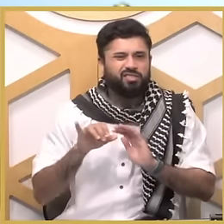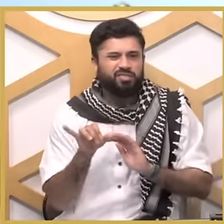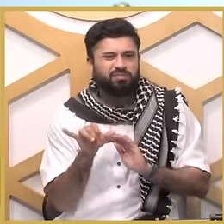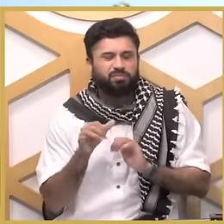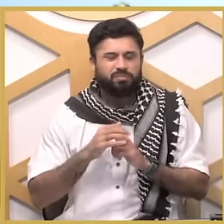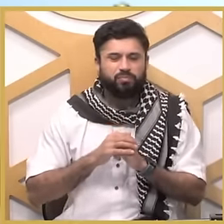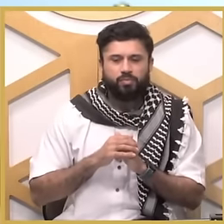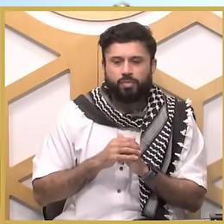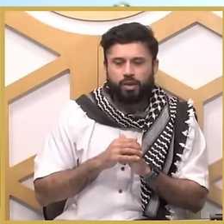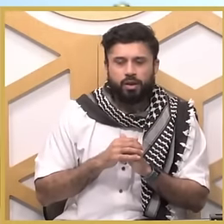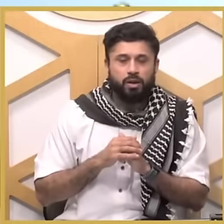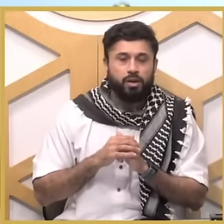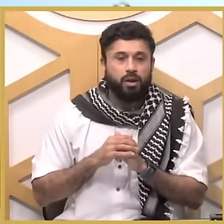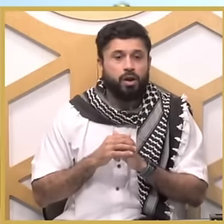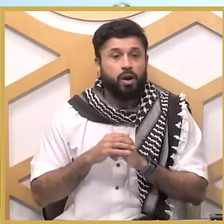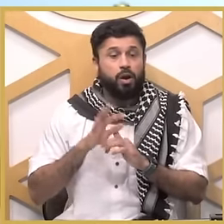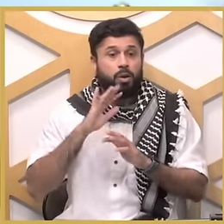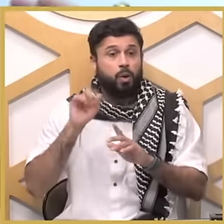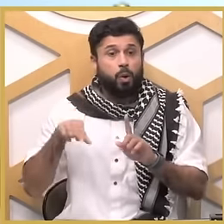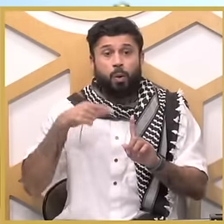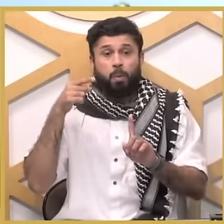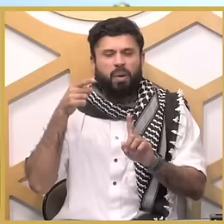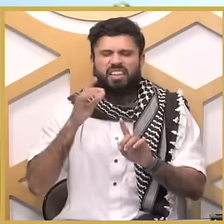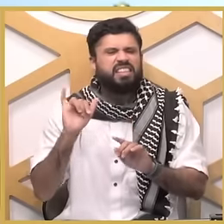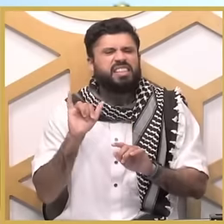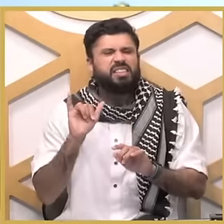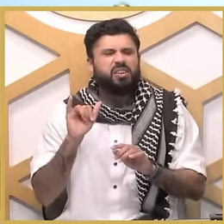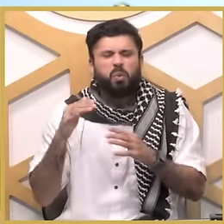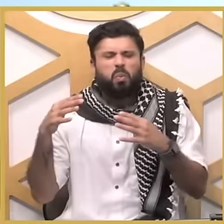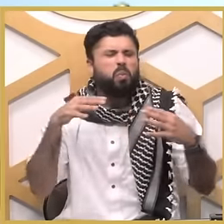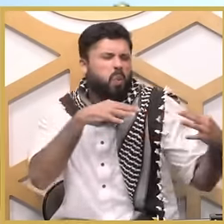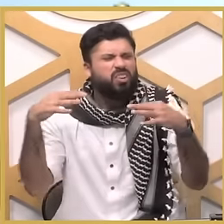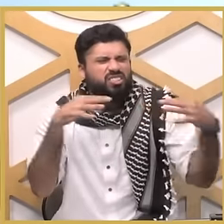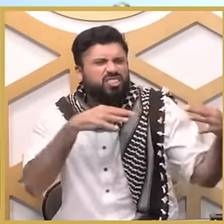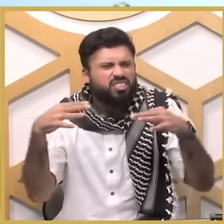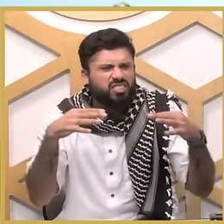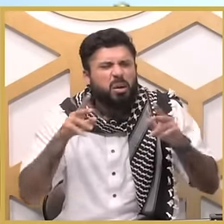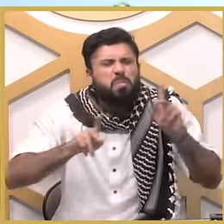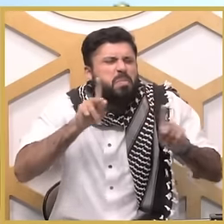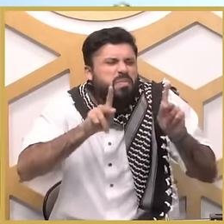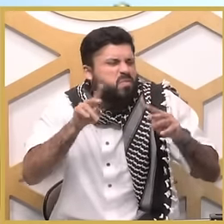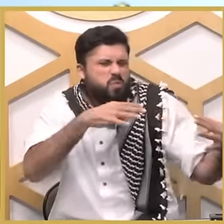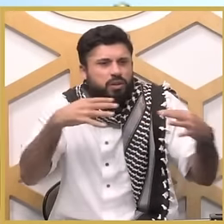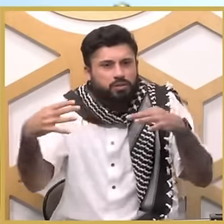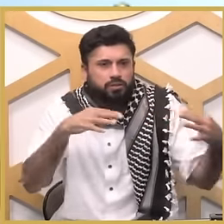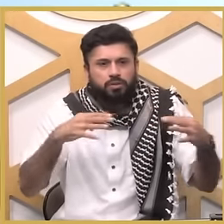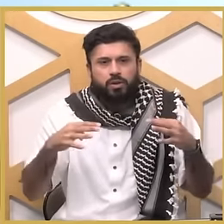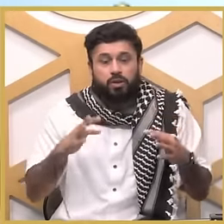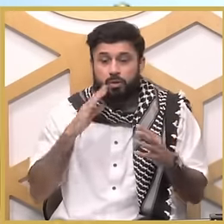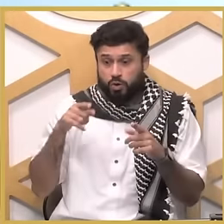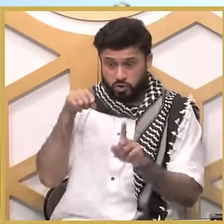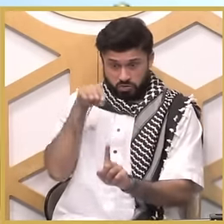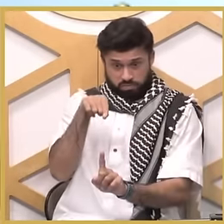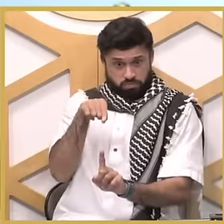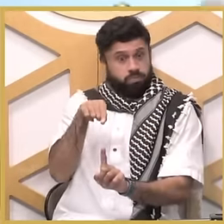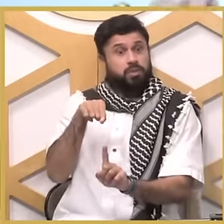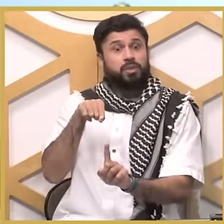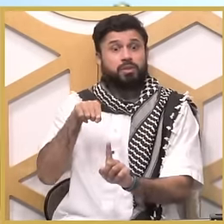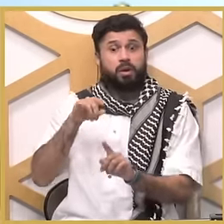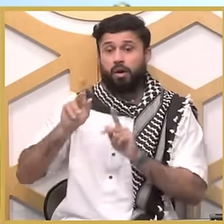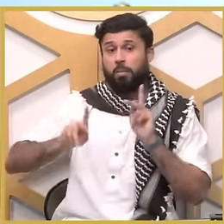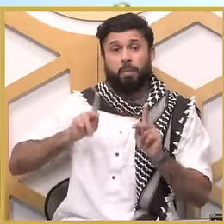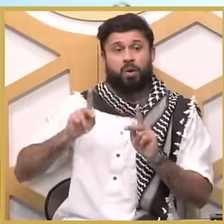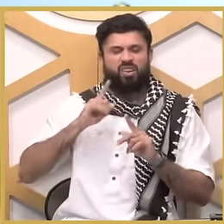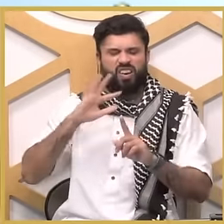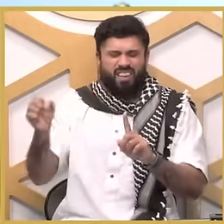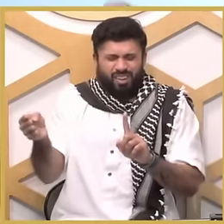taken everything from him, tell him, we'll give you everything if you give up your religion. And the Prophet ﷺ kept passing that test over and over and over again. You have the people of